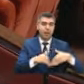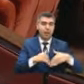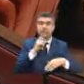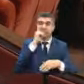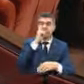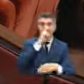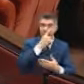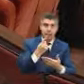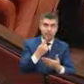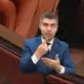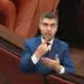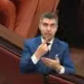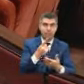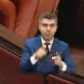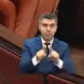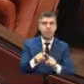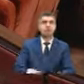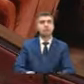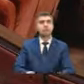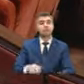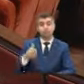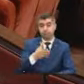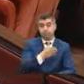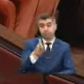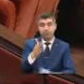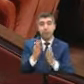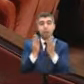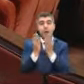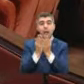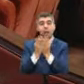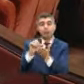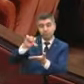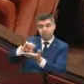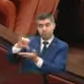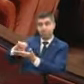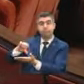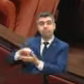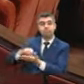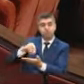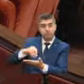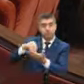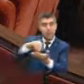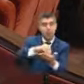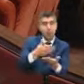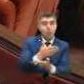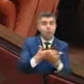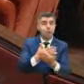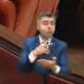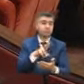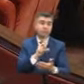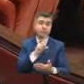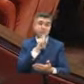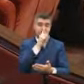الطرقية التي تؤدي إلى هذه المؤسسات. ولذلك اليوم انتقلنا من إصلاح التعليم إلى إصلاح منظومة التربية والتكوين والبحث